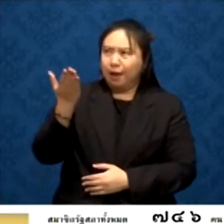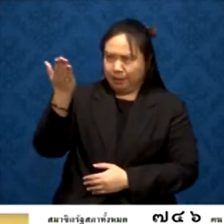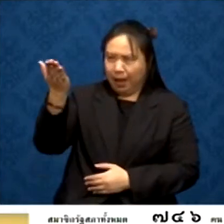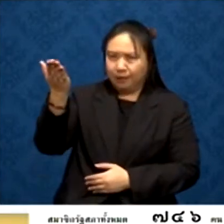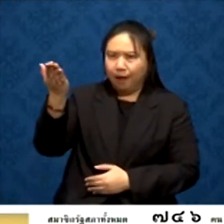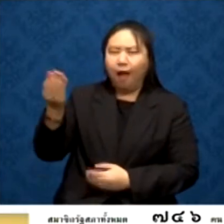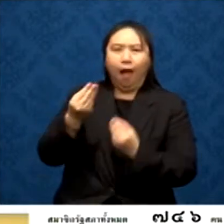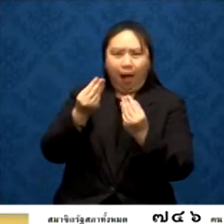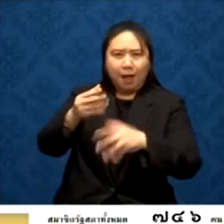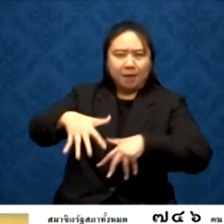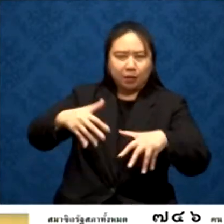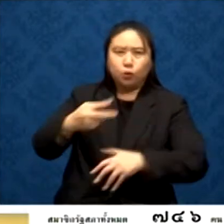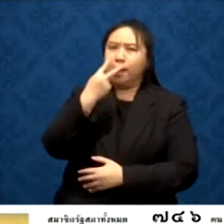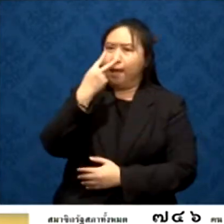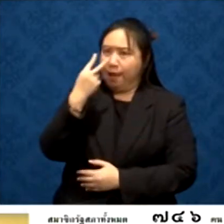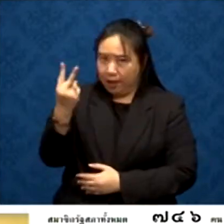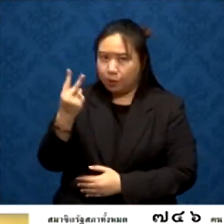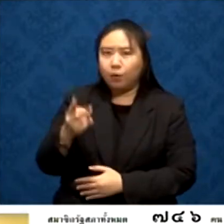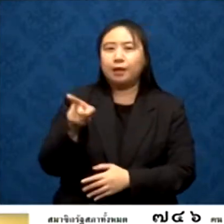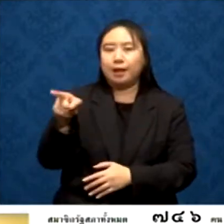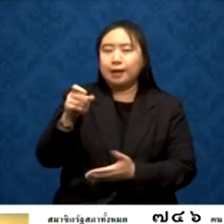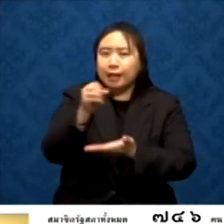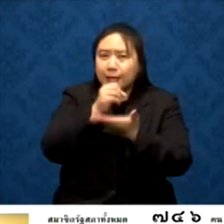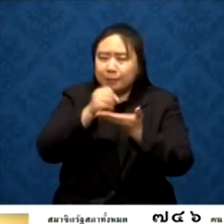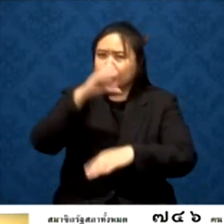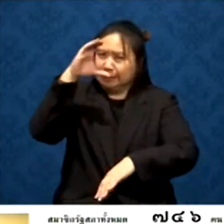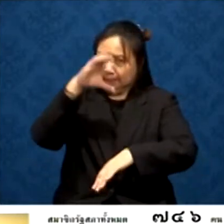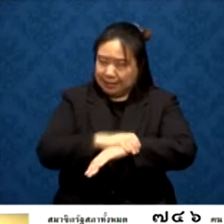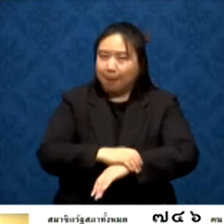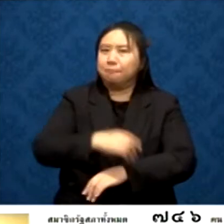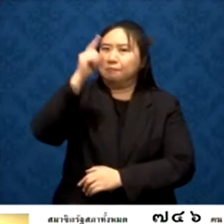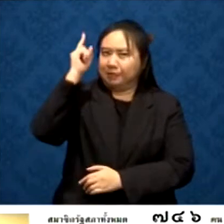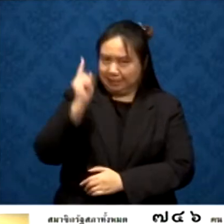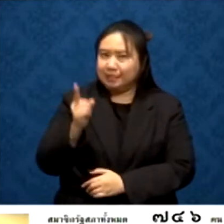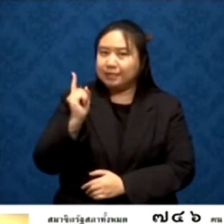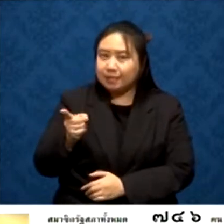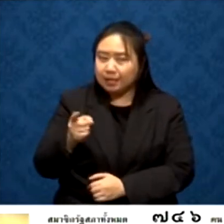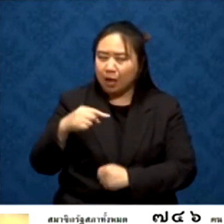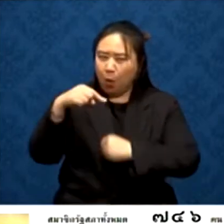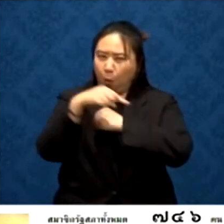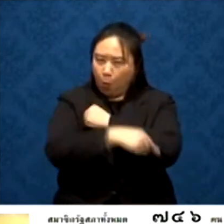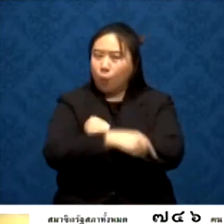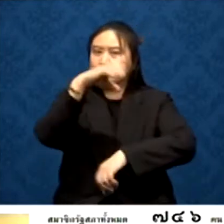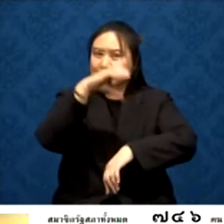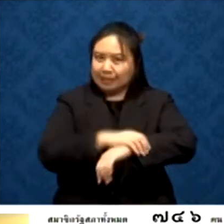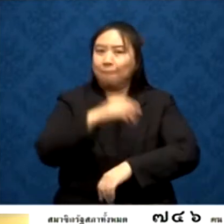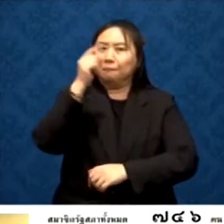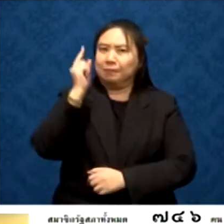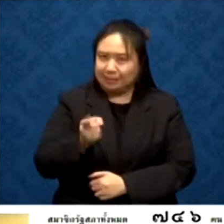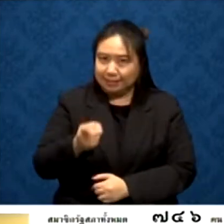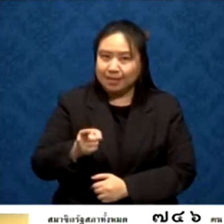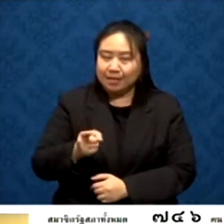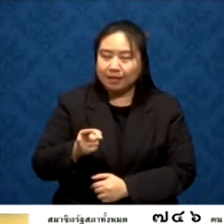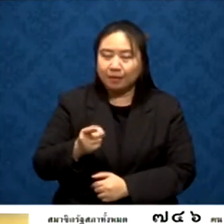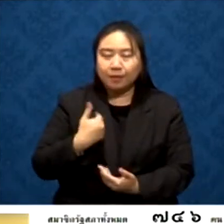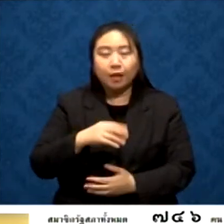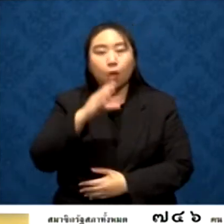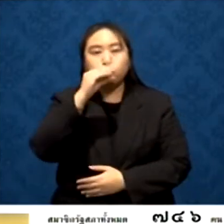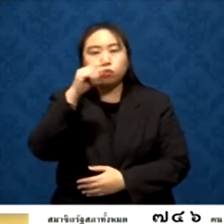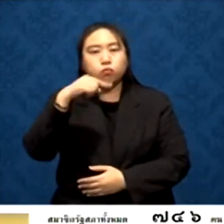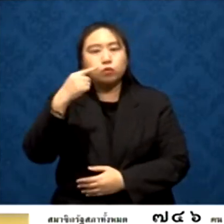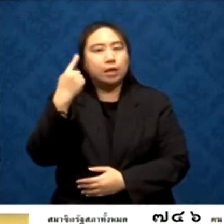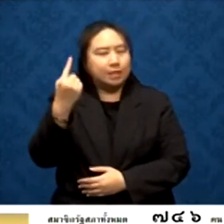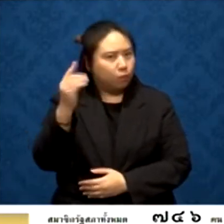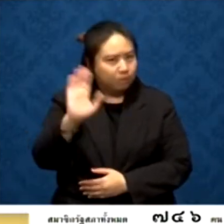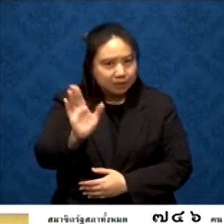ว่าท่านเอาจริงเอาจังกับการปราบปรามยาเสพติดการทุจริตคอร์รัปชันไม่ใช่ลมปาก ขอโทษครับ